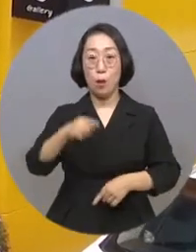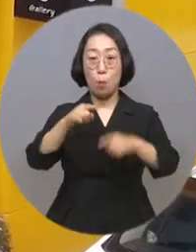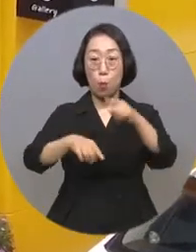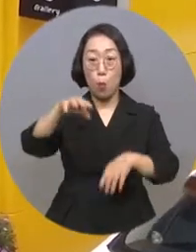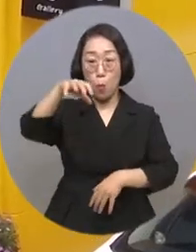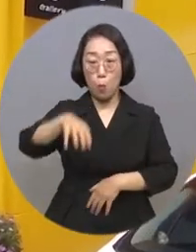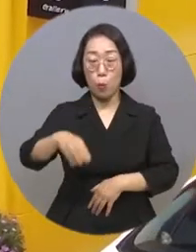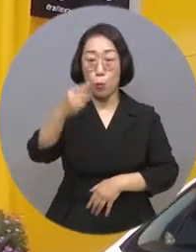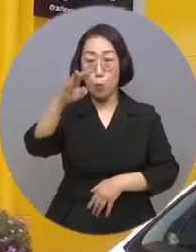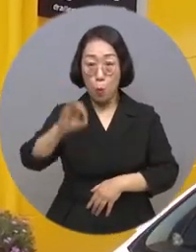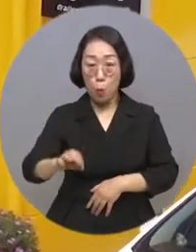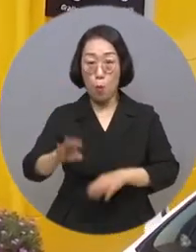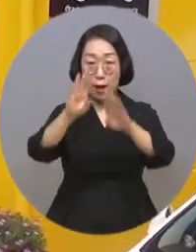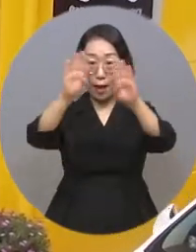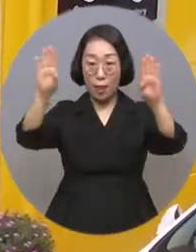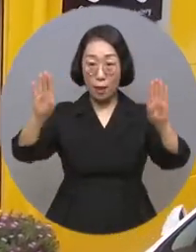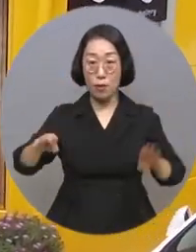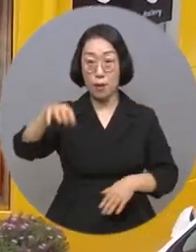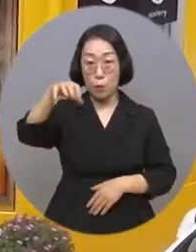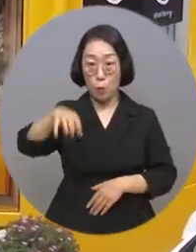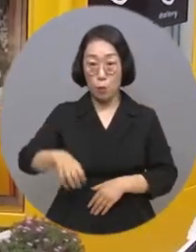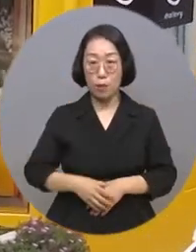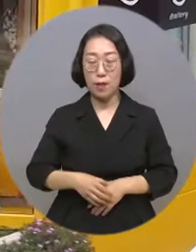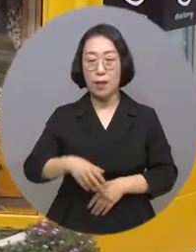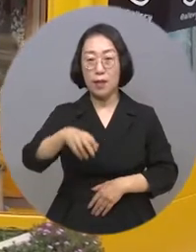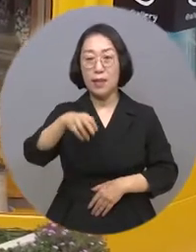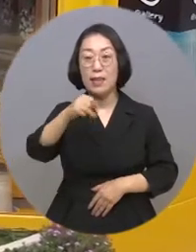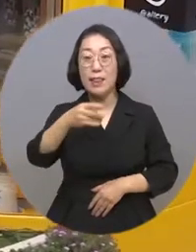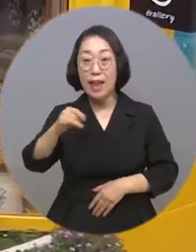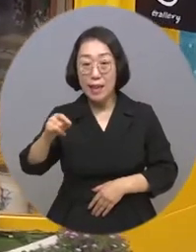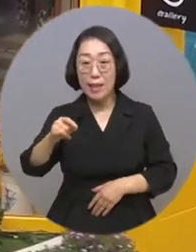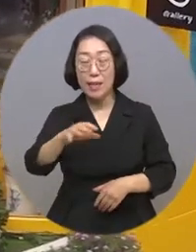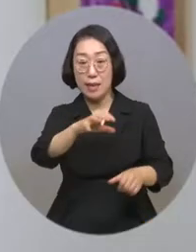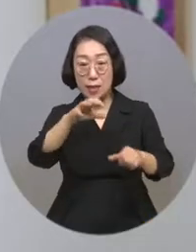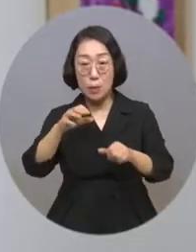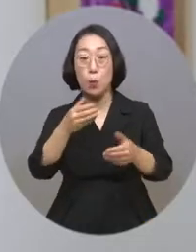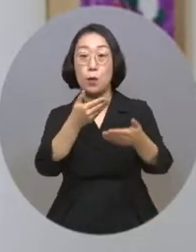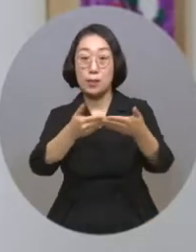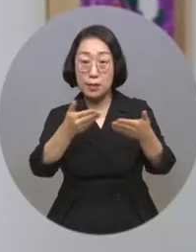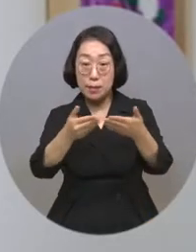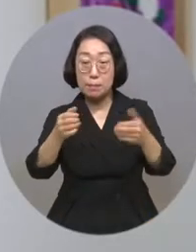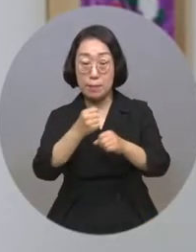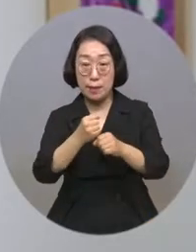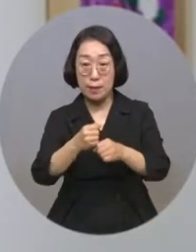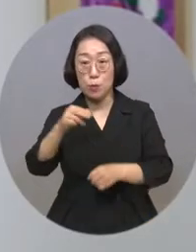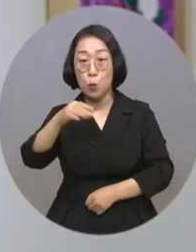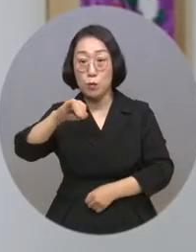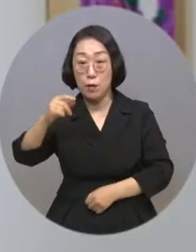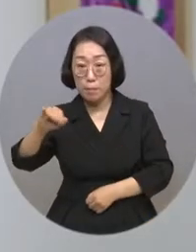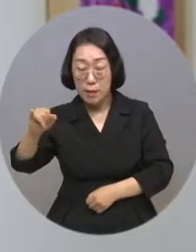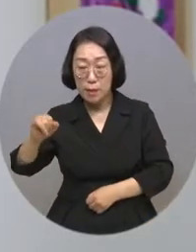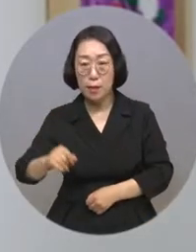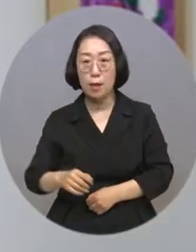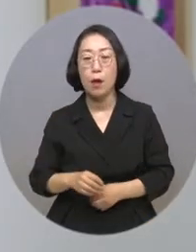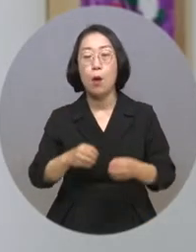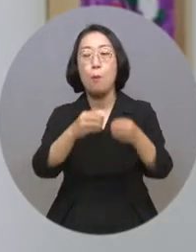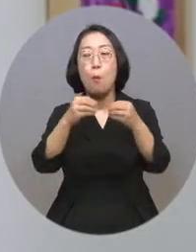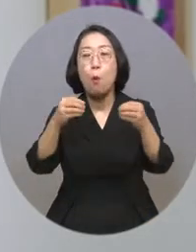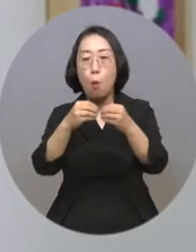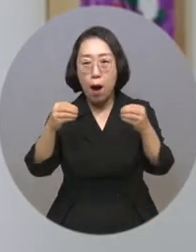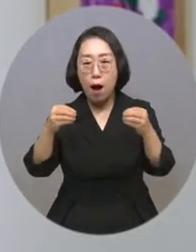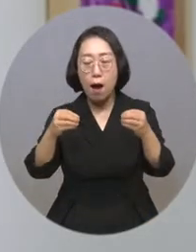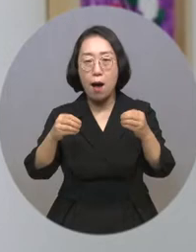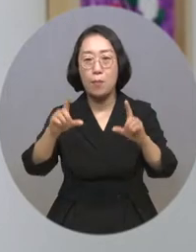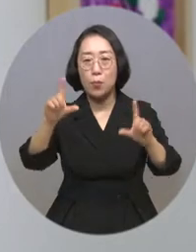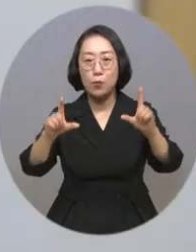위치한 통갤러리에서는 클레이 작가로 불리우는 조선미 작가의 목화솜을 주제로 한 작품들이 전시돼